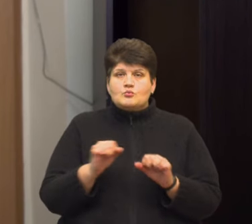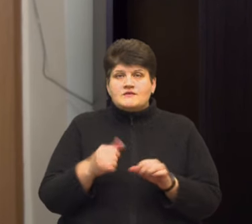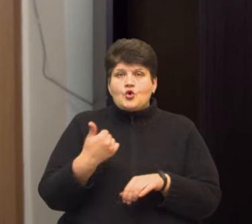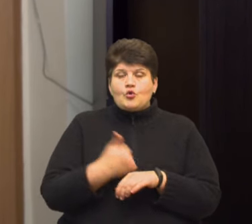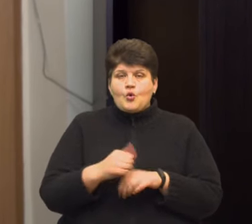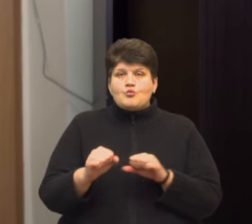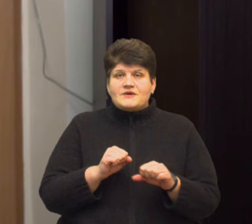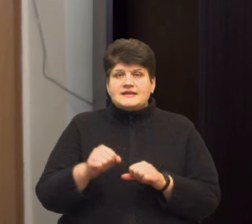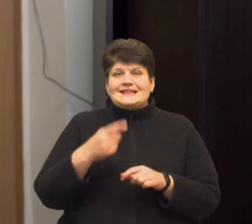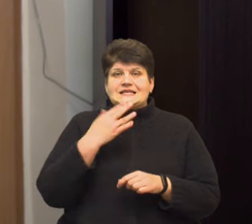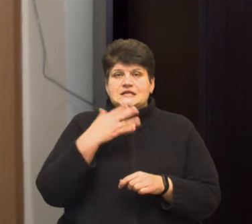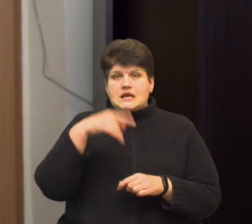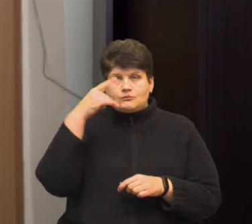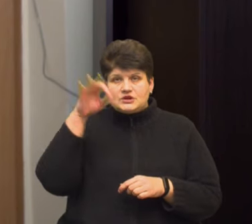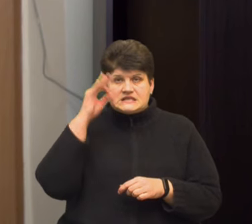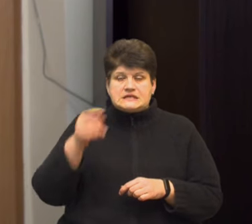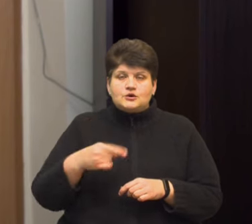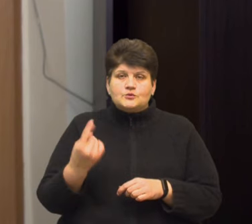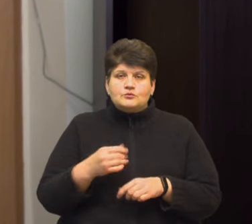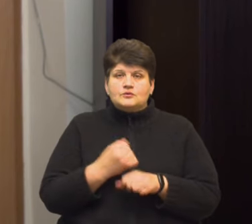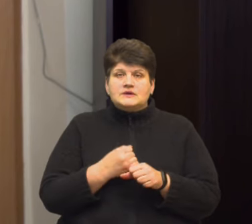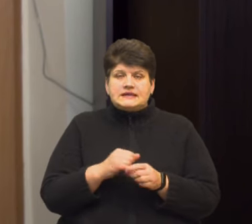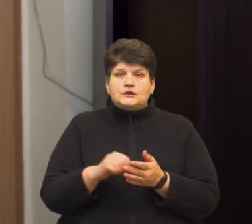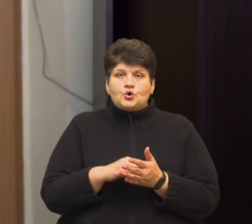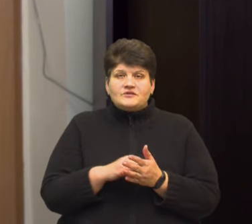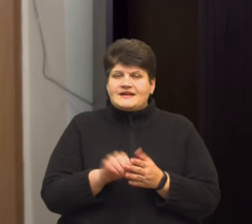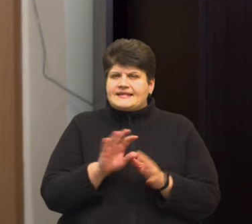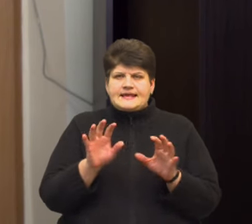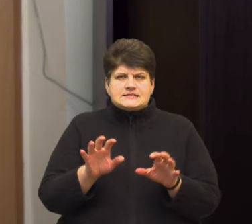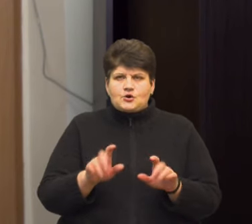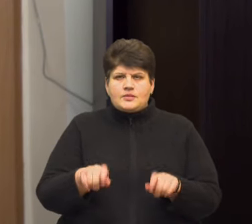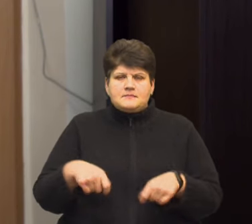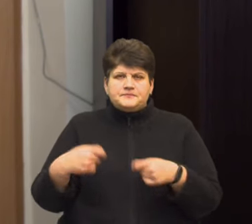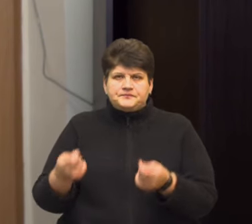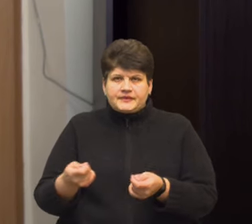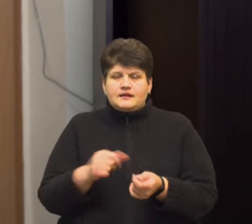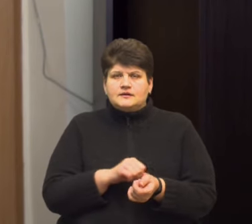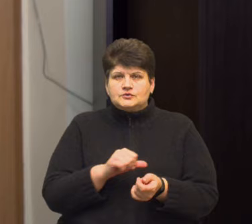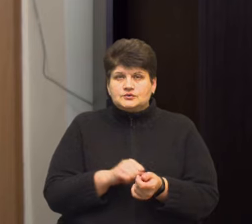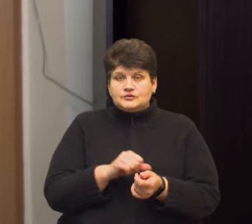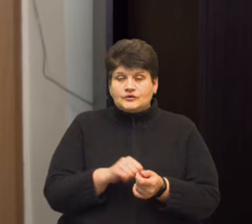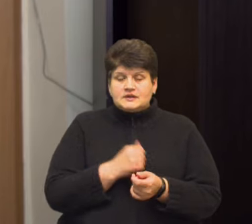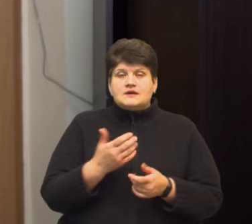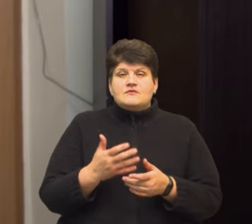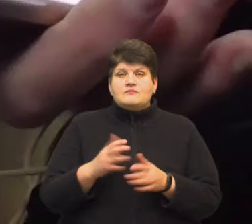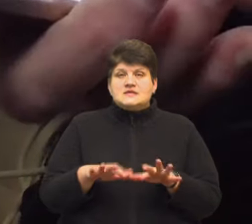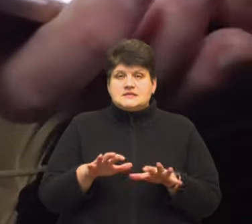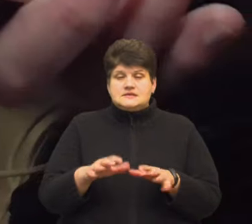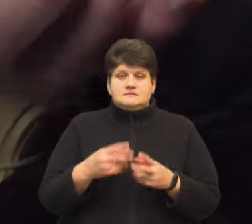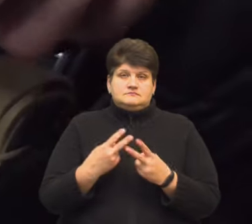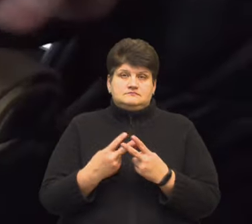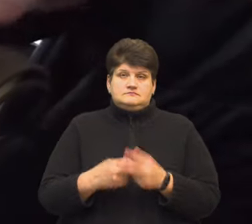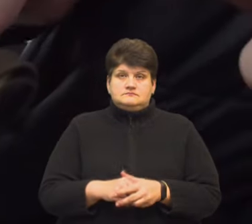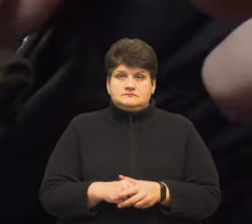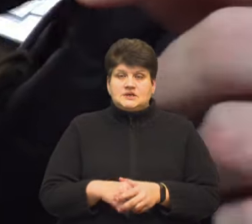поліції в Тернопільській області здійснювалося документування незаконного пересилання наркотичних засобів та психотробної речовин в місця позбавлення волі